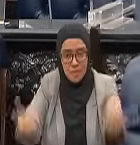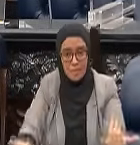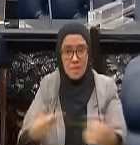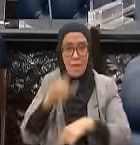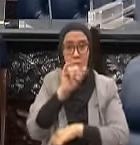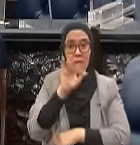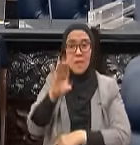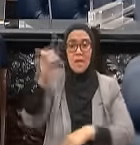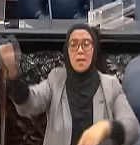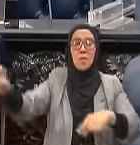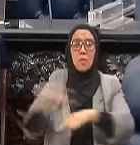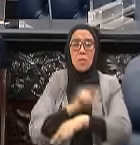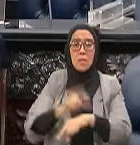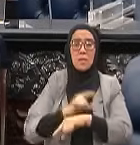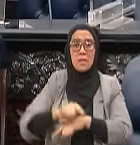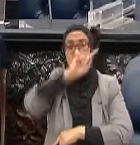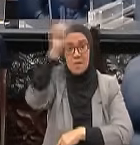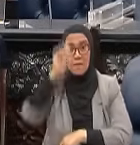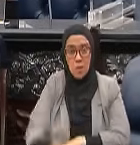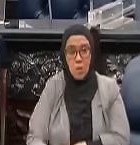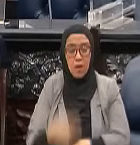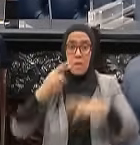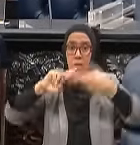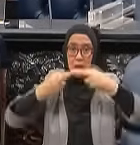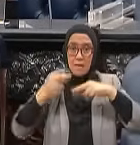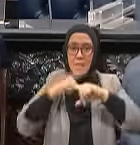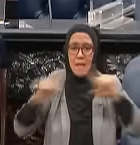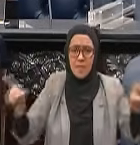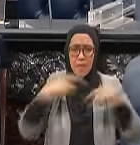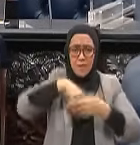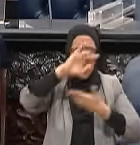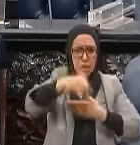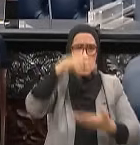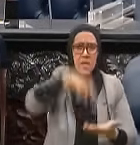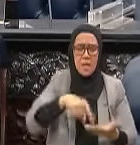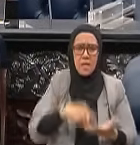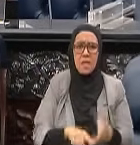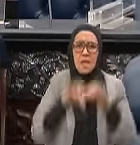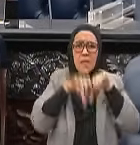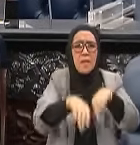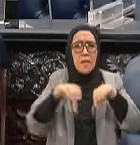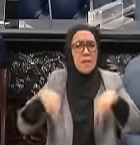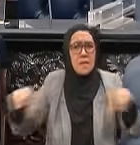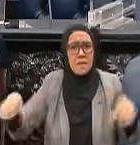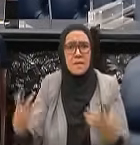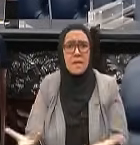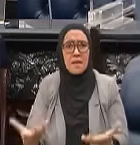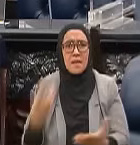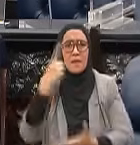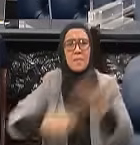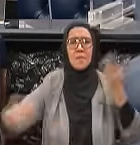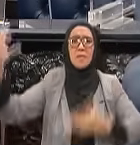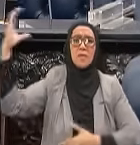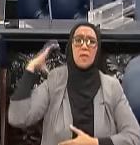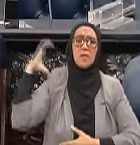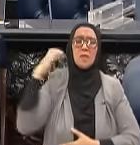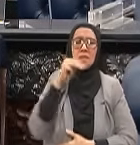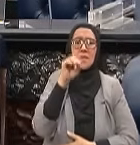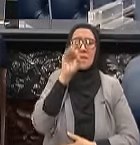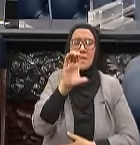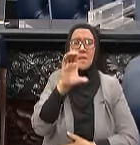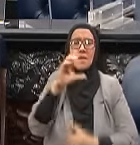perbaikan tapi project ini adalah pemasangan apa yang pengungsi main NGK tetap betul